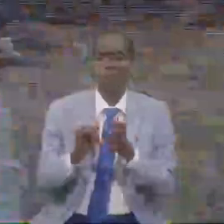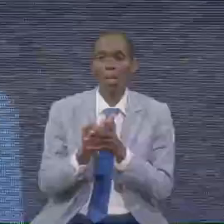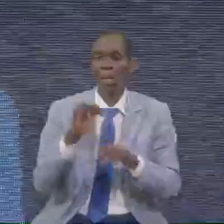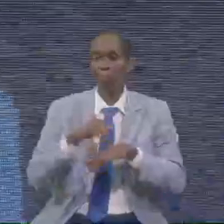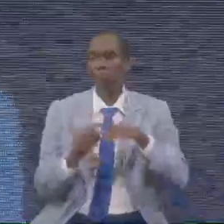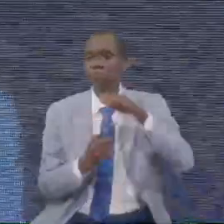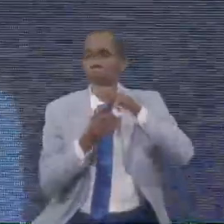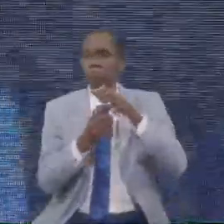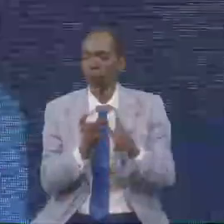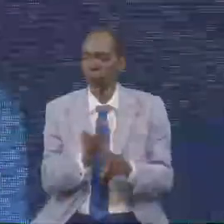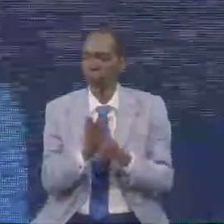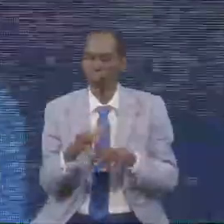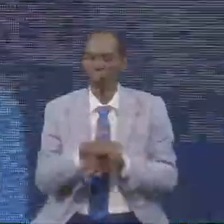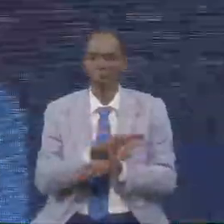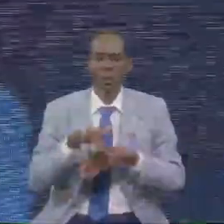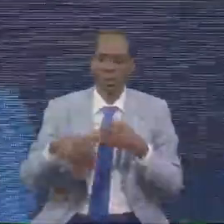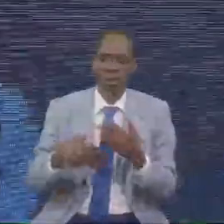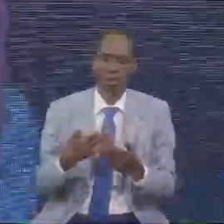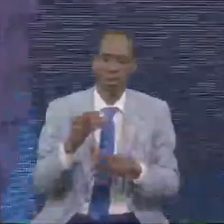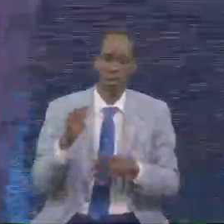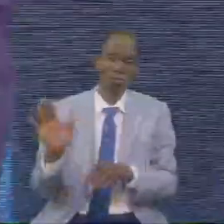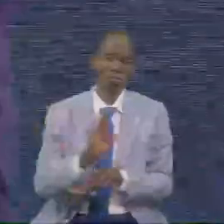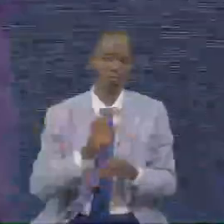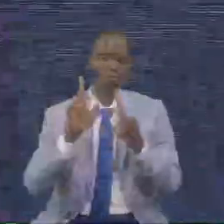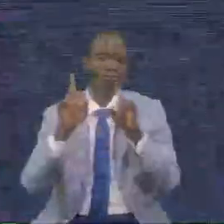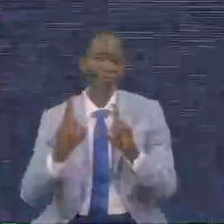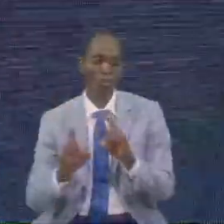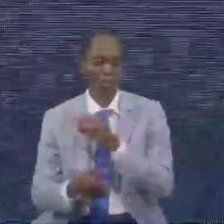Les héros veillent sur leurs épreuves et tests.